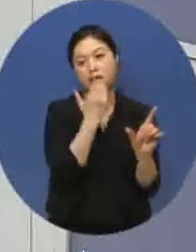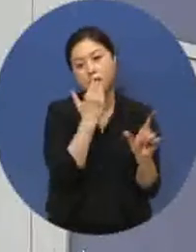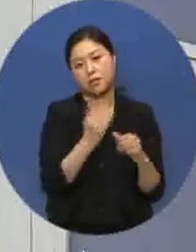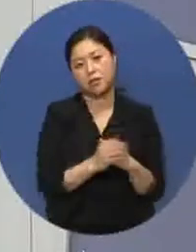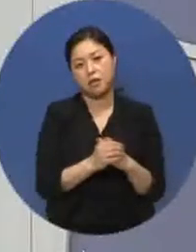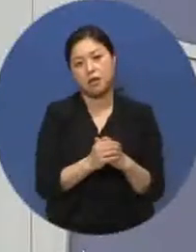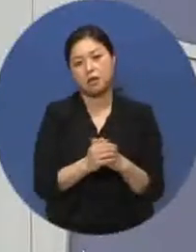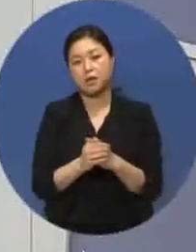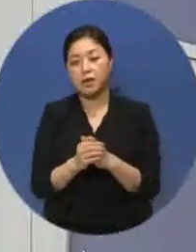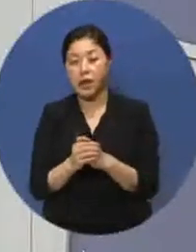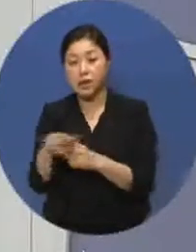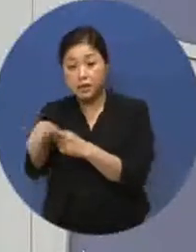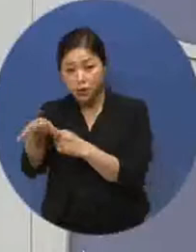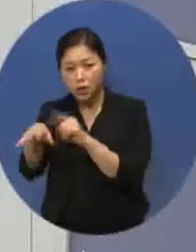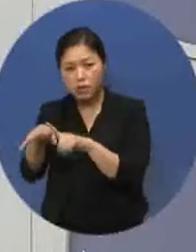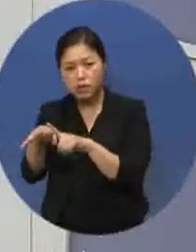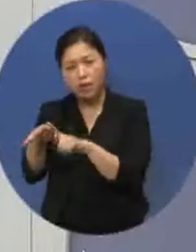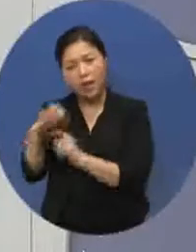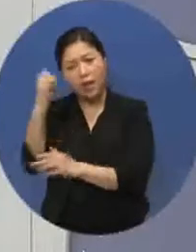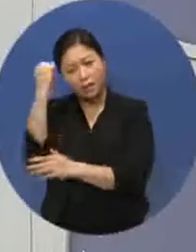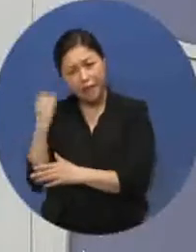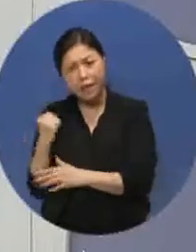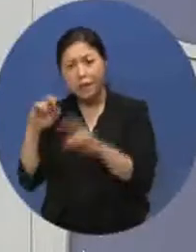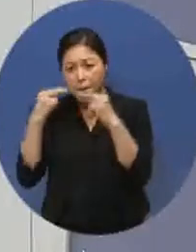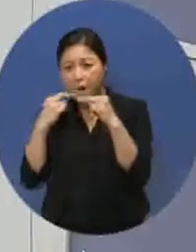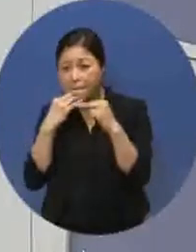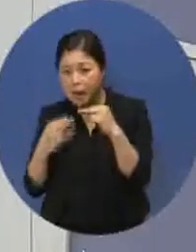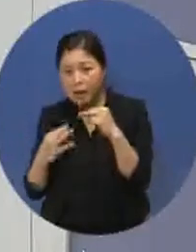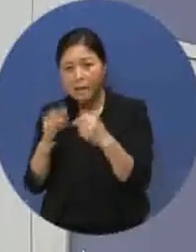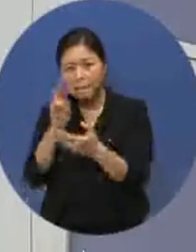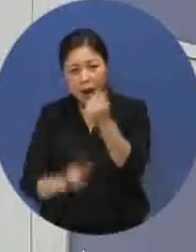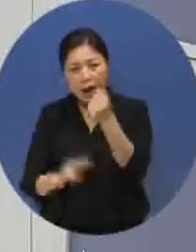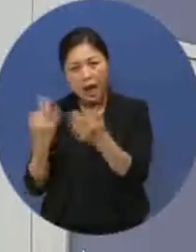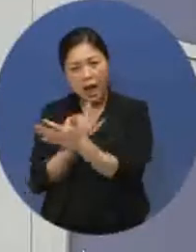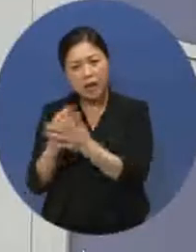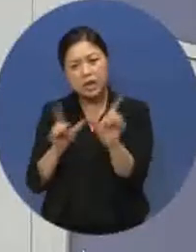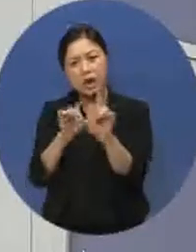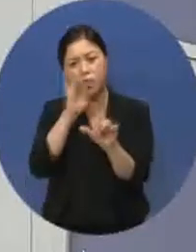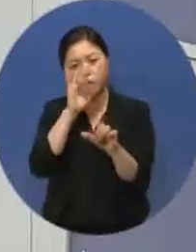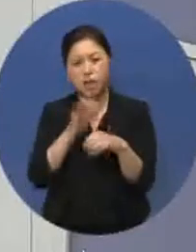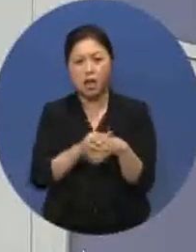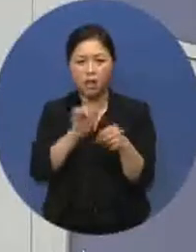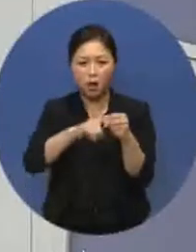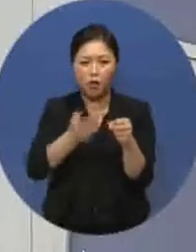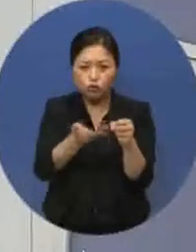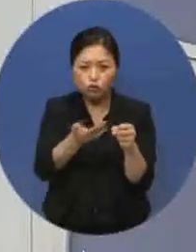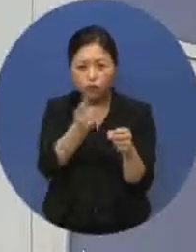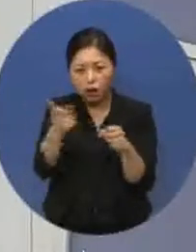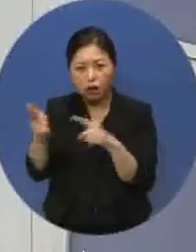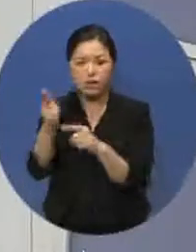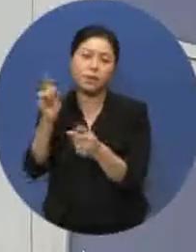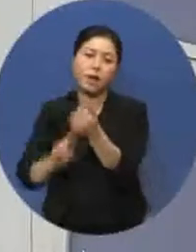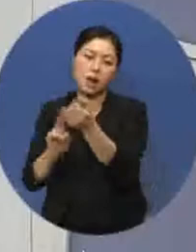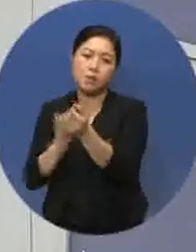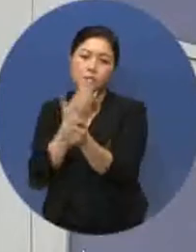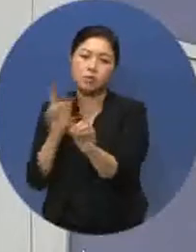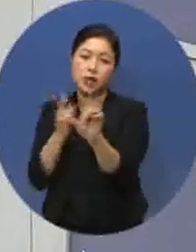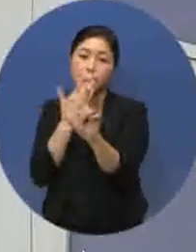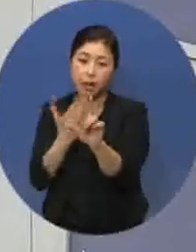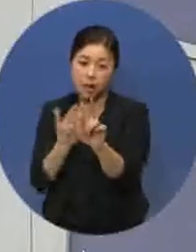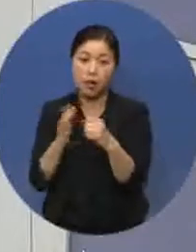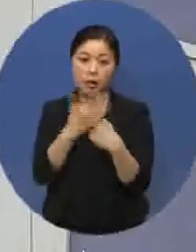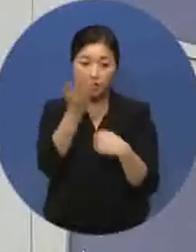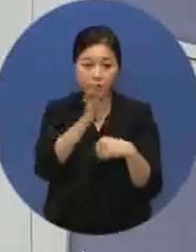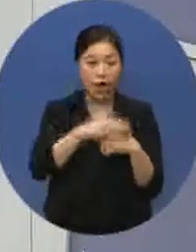시골은 냉면만 잘 팔아서는 어렵거든요. 냉면도 팔고 떡국도 팔고 뭐 육개장도 팔고 해야지 먹고 사는데 대한민국의